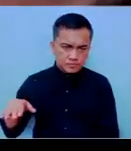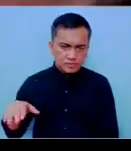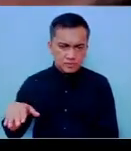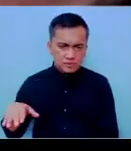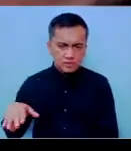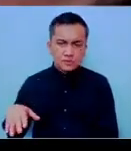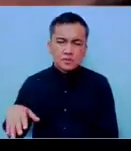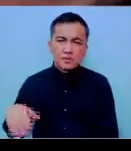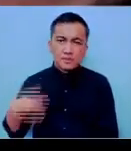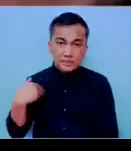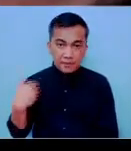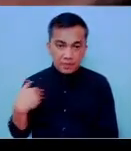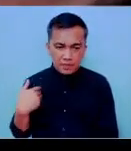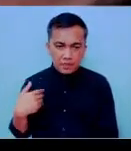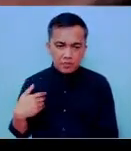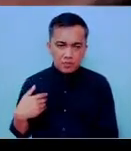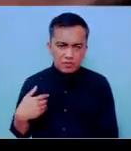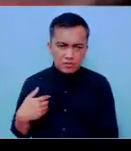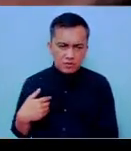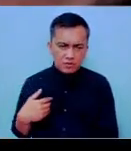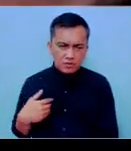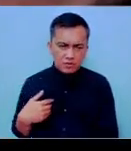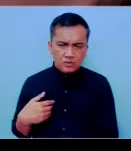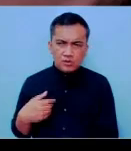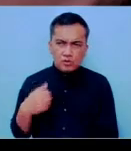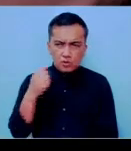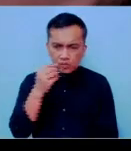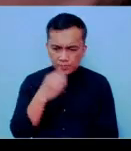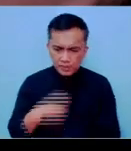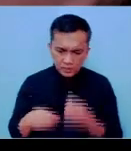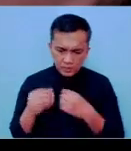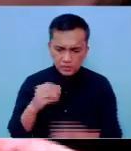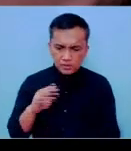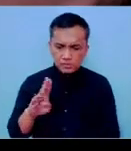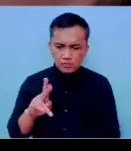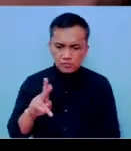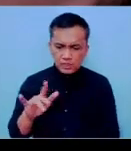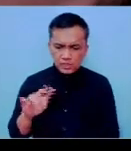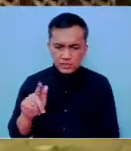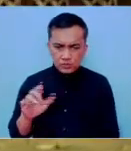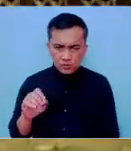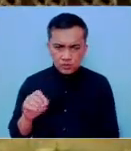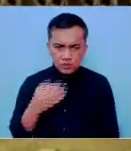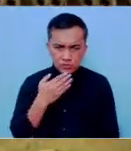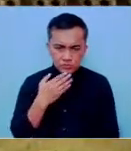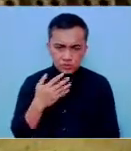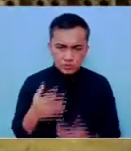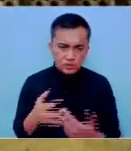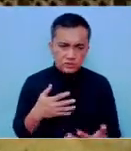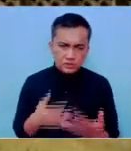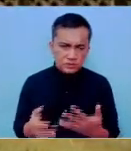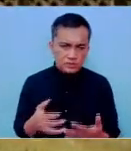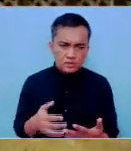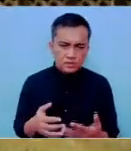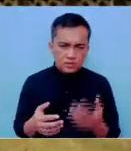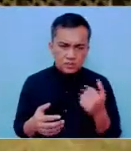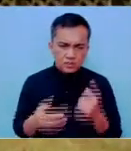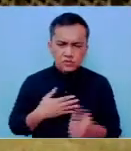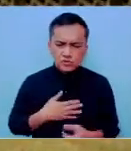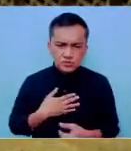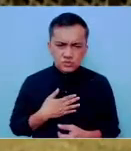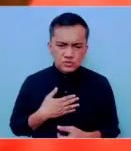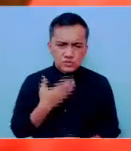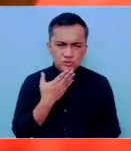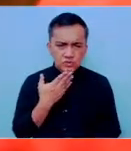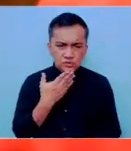itatanong ang ulam ko bukay asukal kahit may ulam kami kung bakit gustong-gusto ko ang